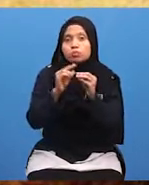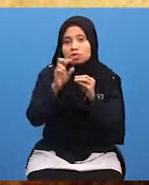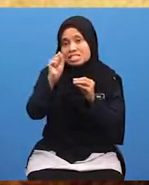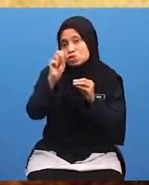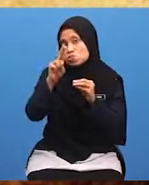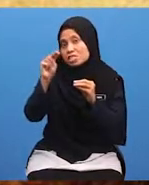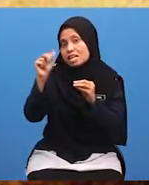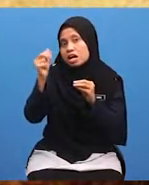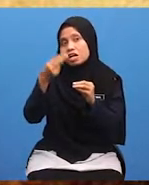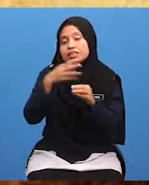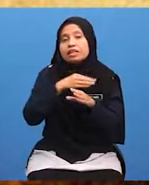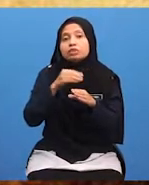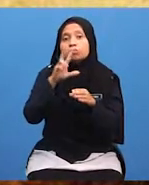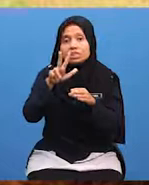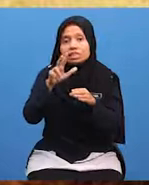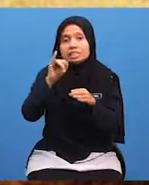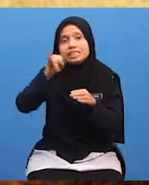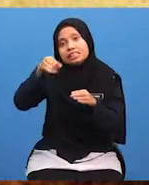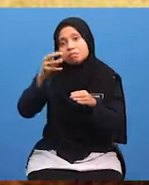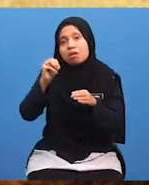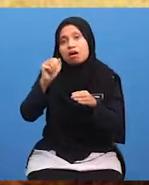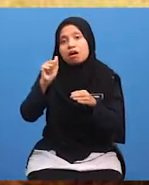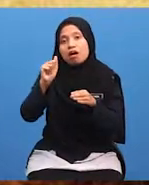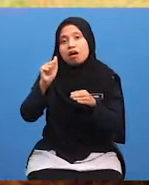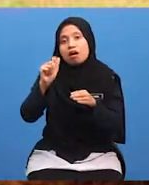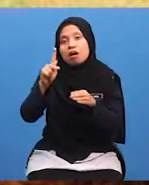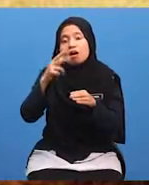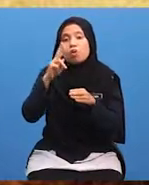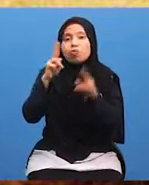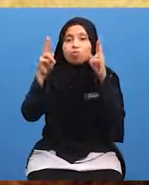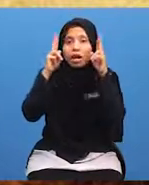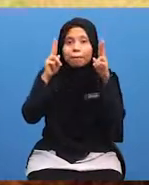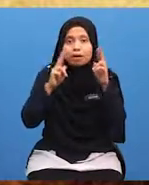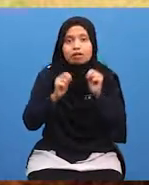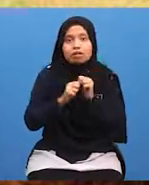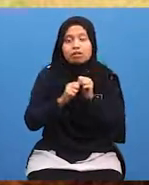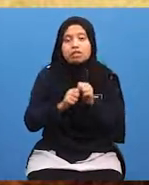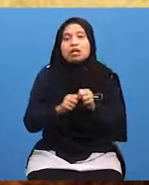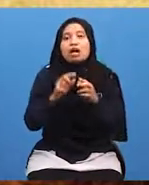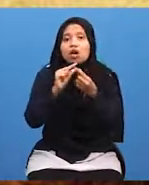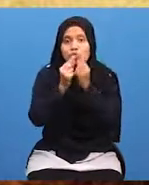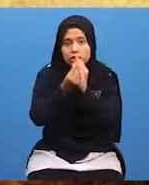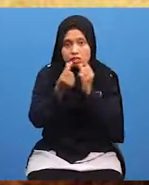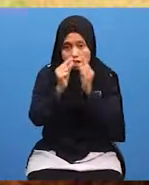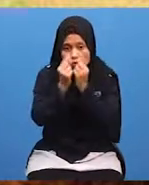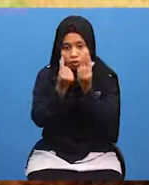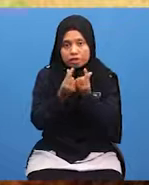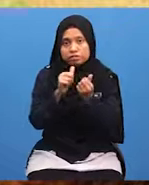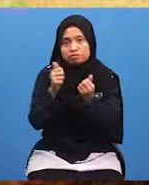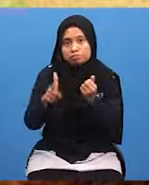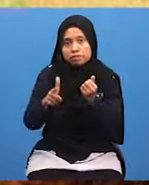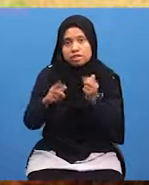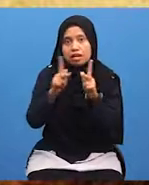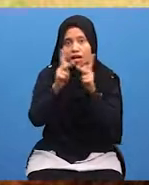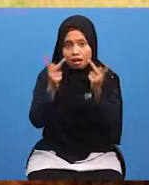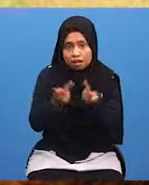ialah Ijma' Ulama. Seperti pelajar sedia maklum, Al-Quran ialah kalam wahyu Allah yang diturunkan kepada